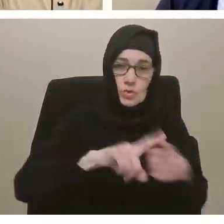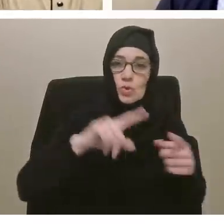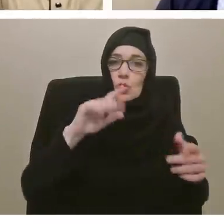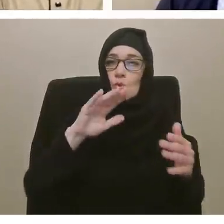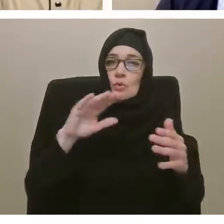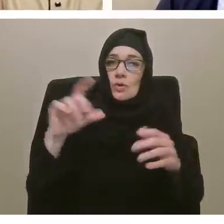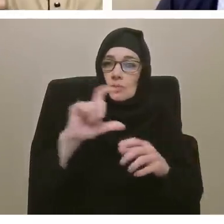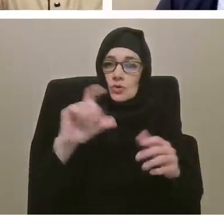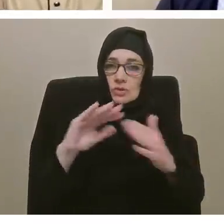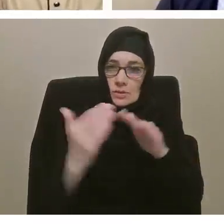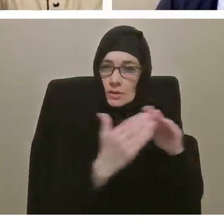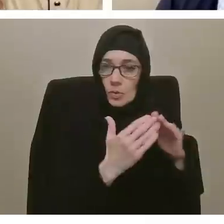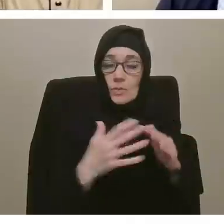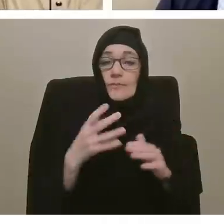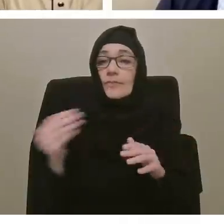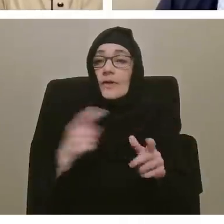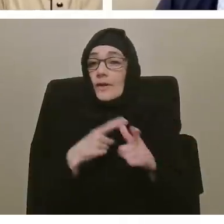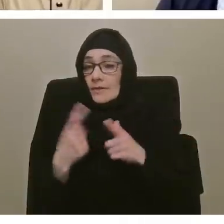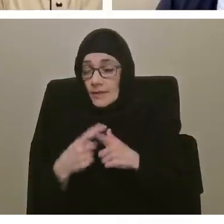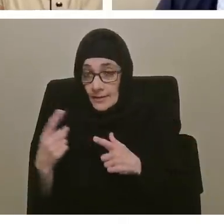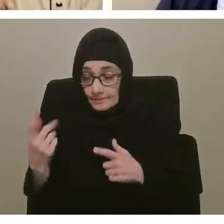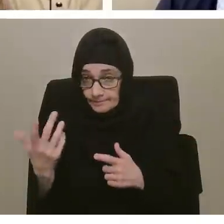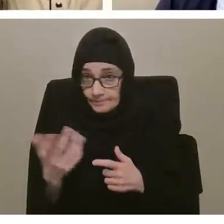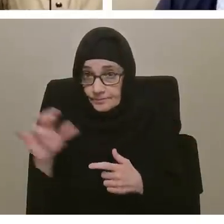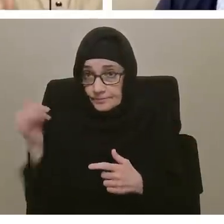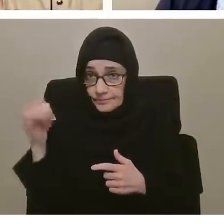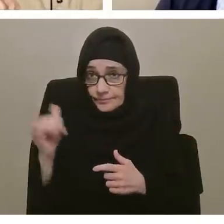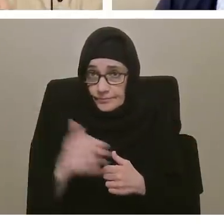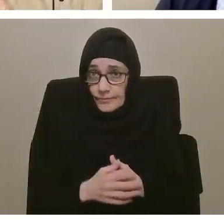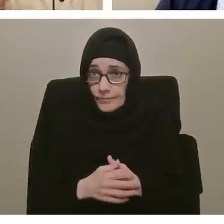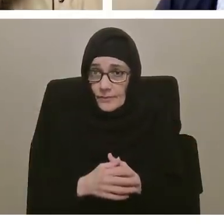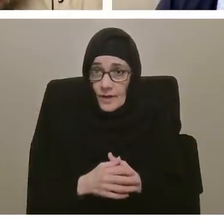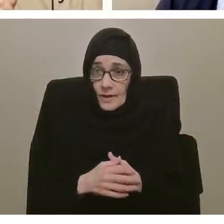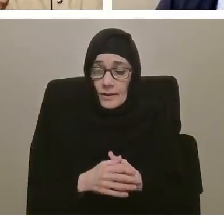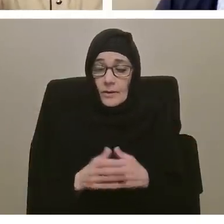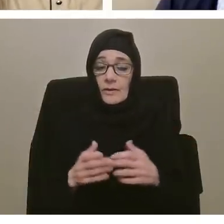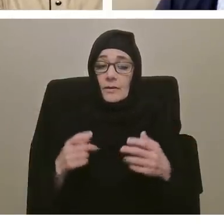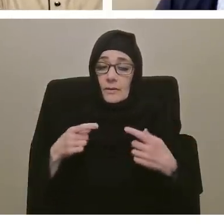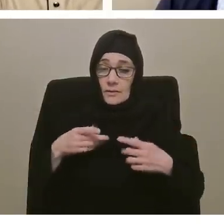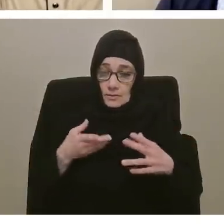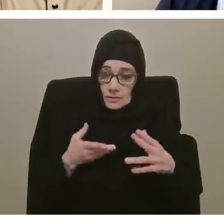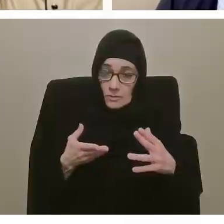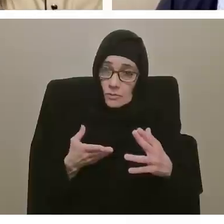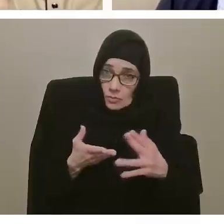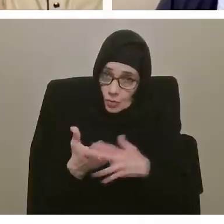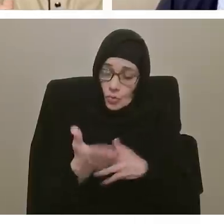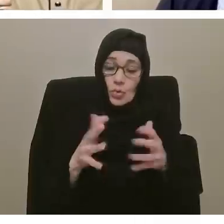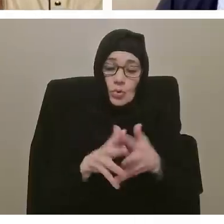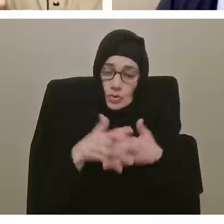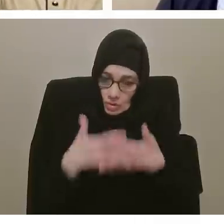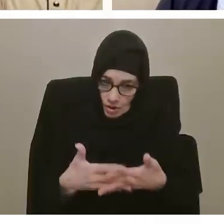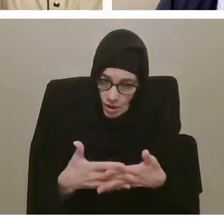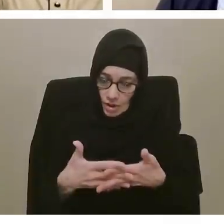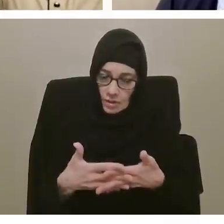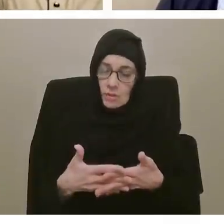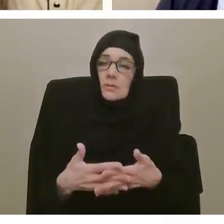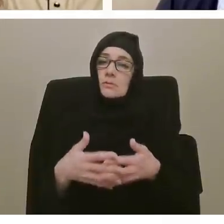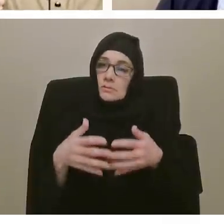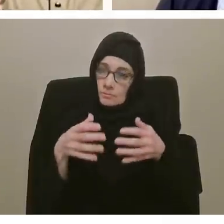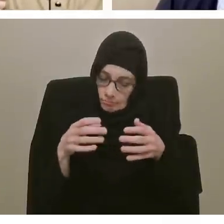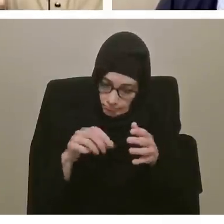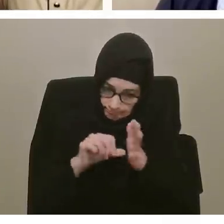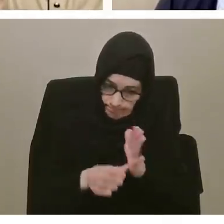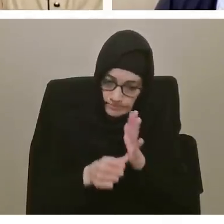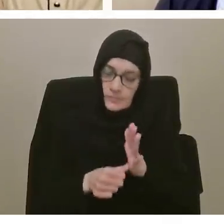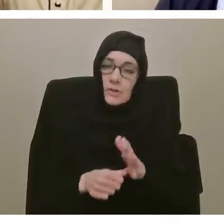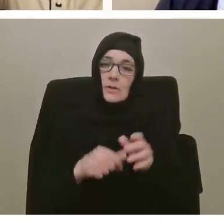يَدْعُونَ رَبَّهُمْ بِالْغَدَاتِ وَالْعَشِي يُرِيدُونَ وَجْهًا. Early on throughout the Qur'an, keep patient, O Messenger of Allah